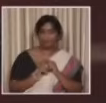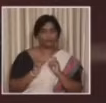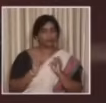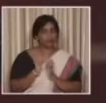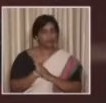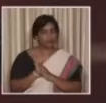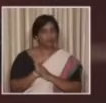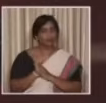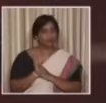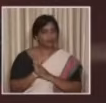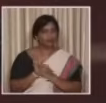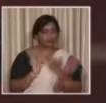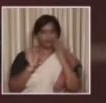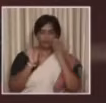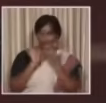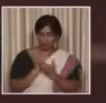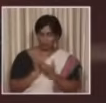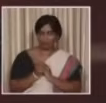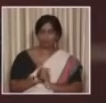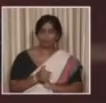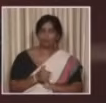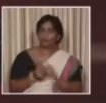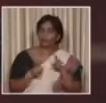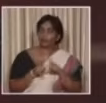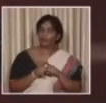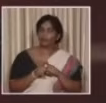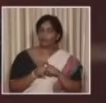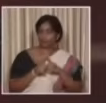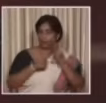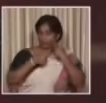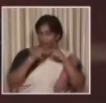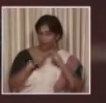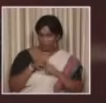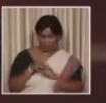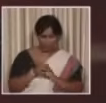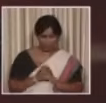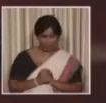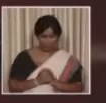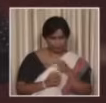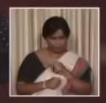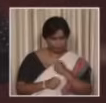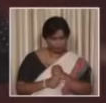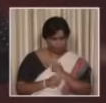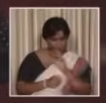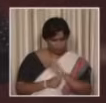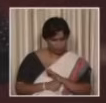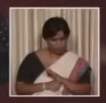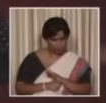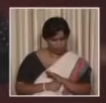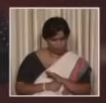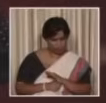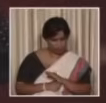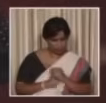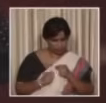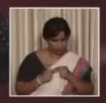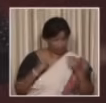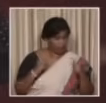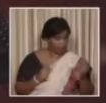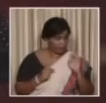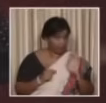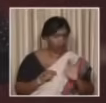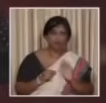වරප්‍රසාද ප්‍රශ්නයක් විදියට ඉදිරිපත් කරනවා. ඒ වගේම පොයින්ට් ඔෆ් ඕඩර් එකක්. මේක ආණ්ඩුව වෙනුවෙන්වත් විපක්ෂය